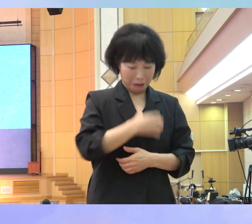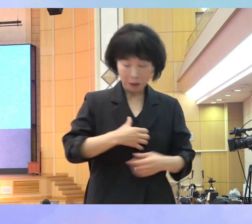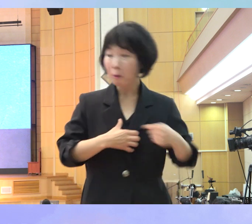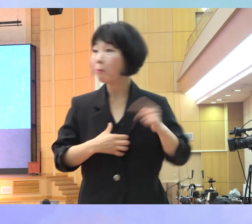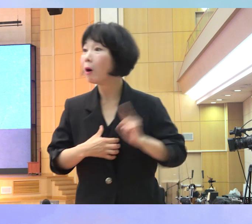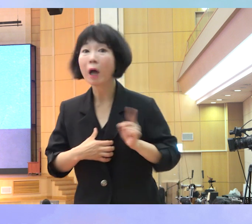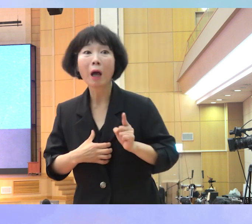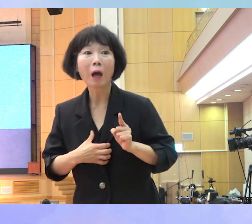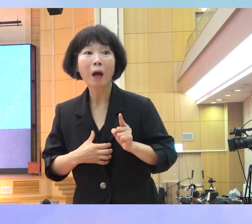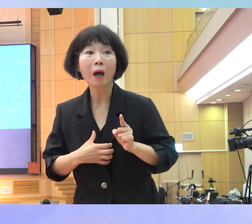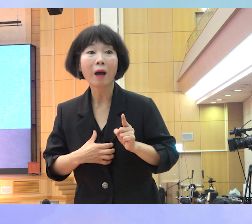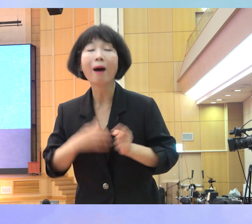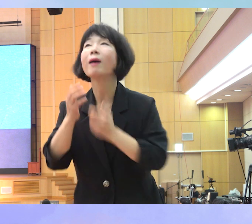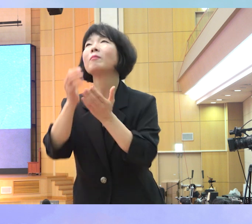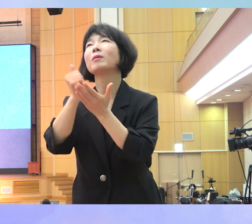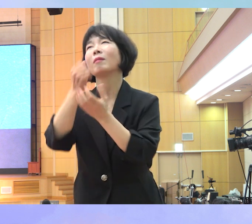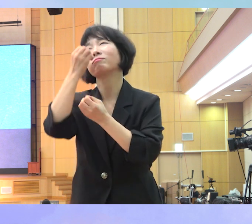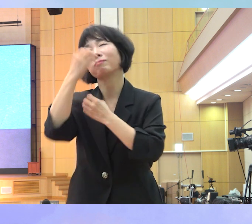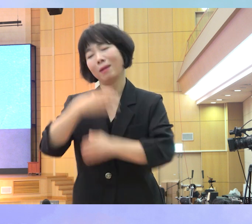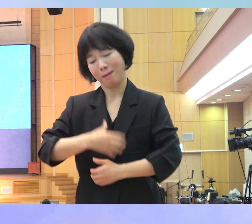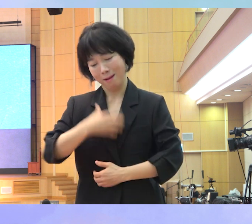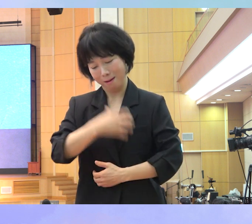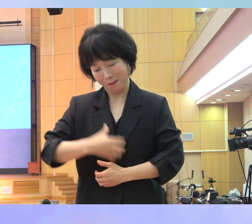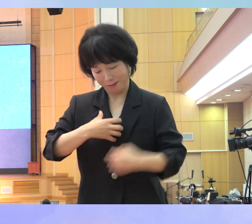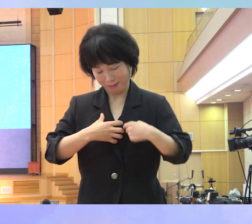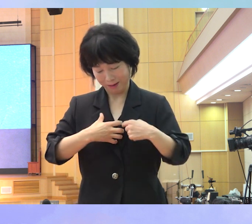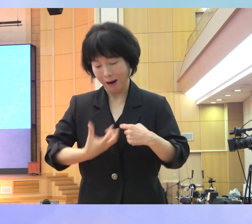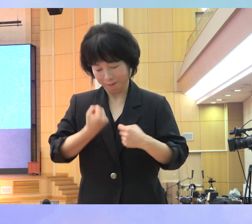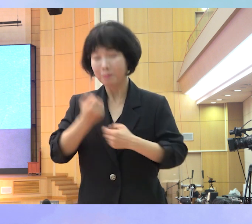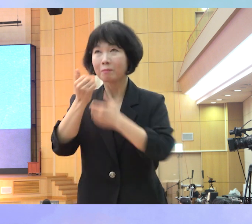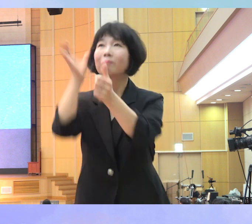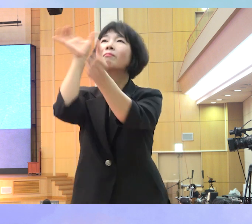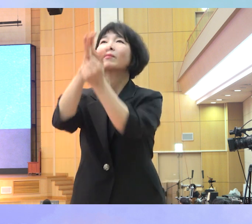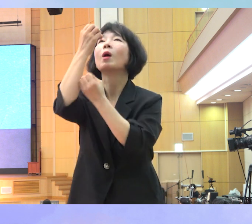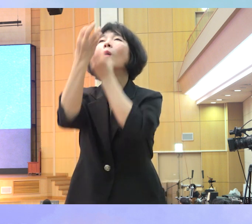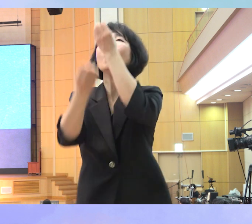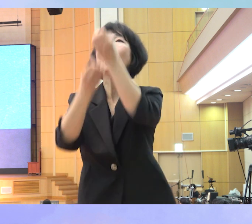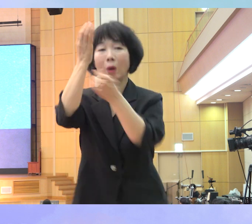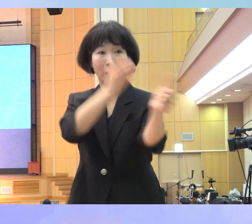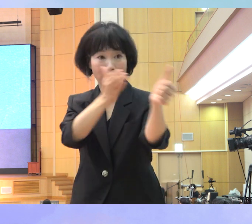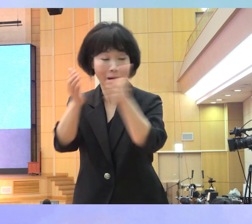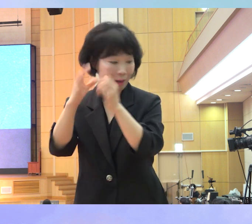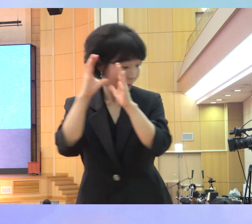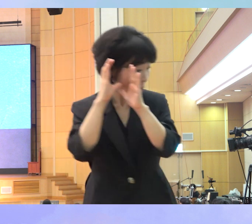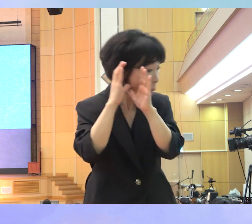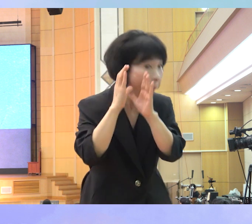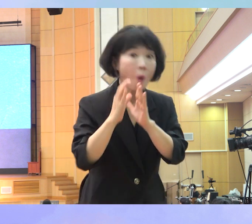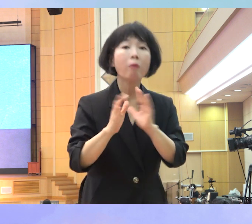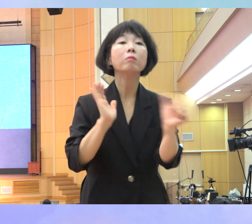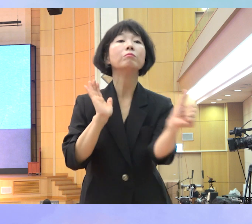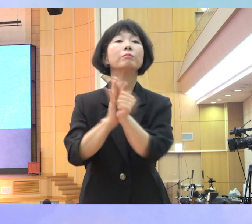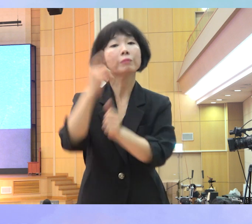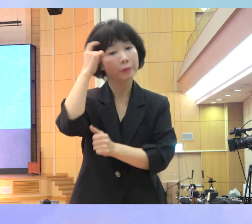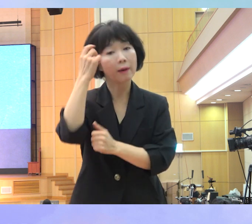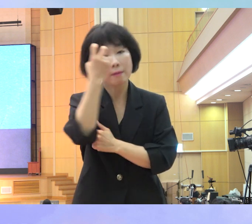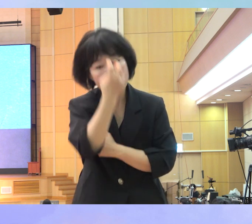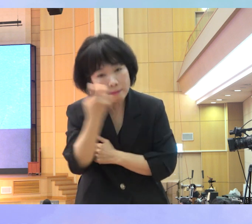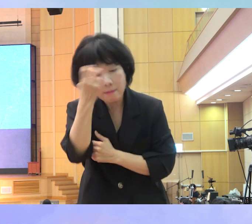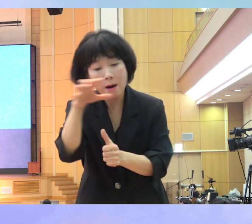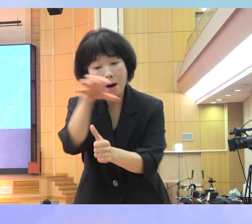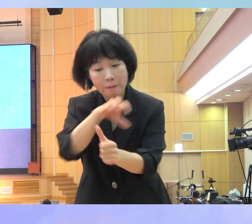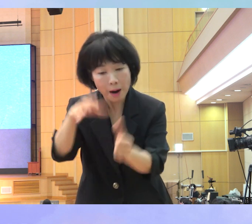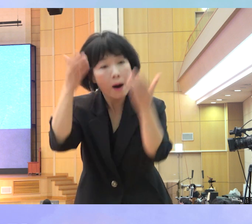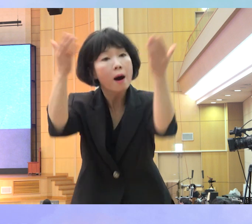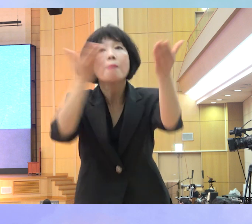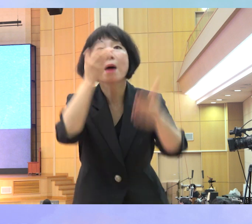뭐 하시리라? 할렐루야. 우리의 마음과 생각을 우리가 선한